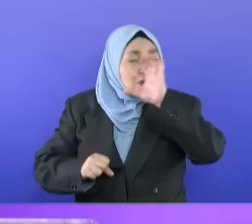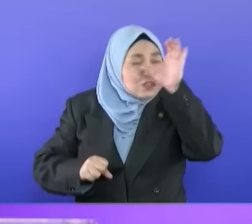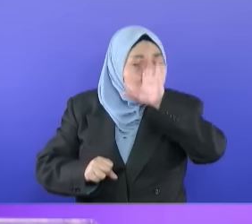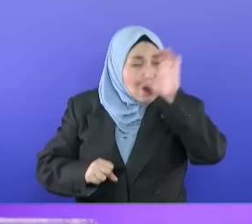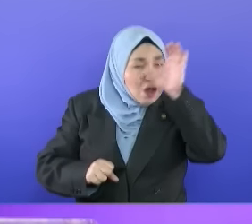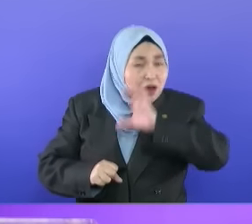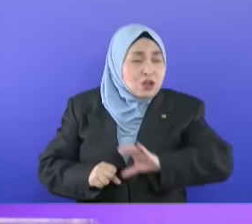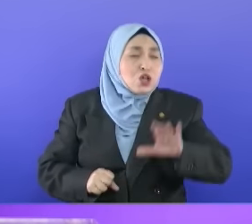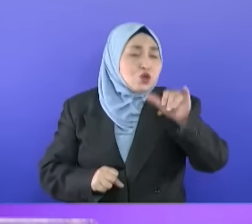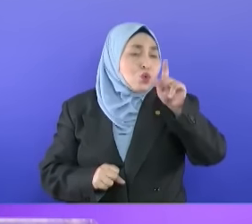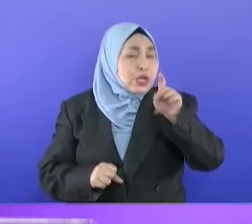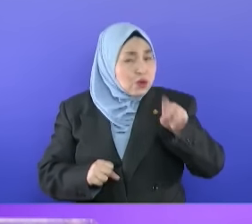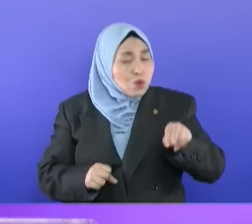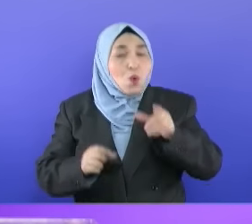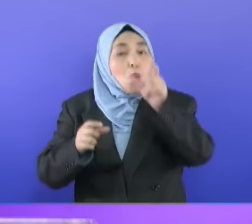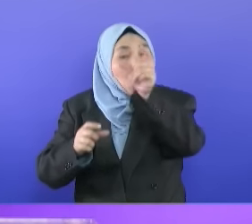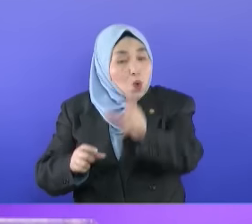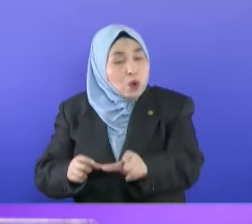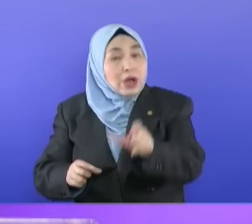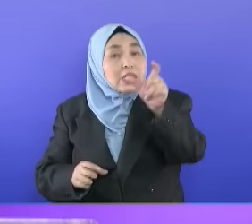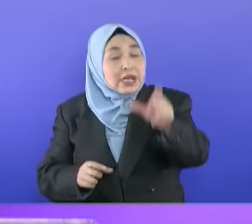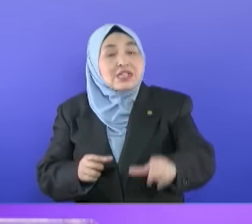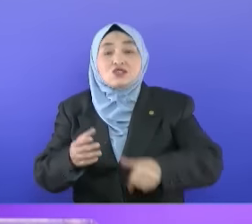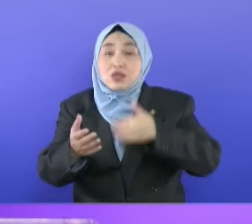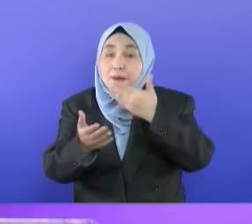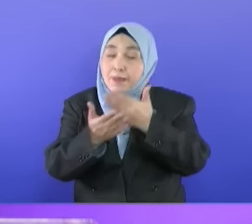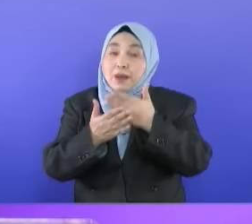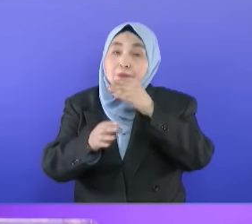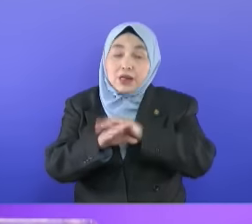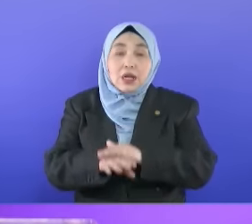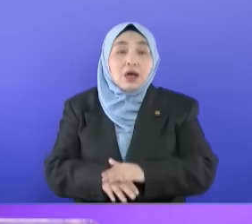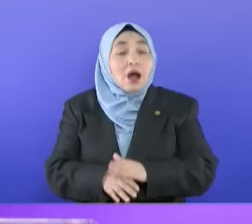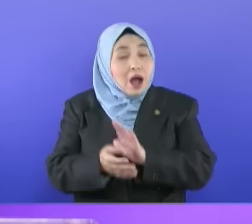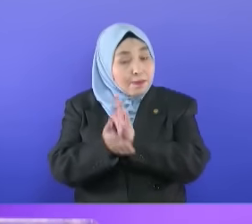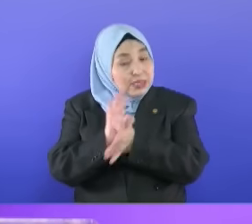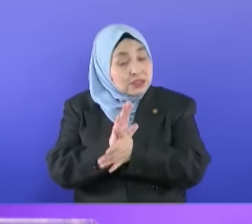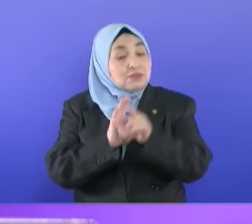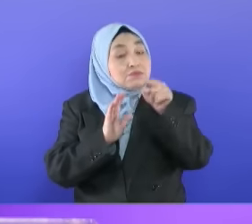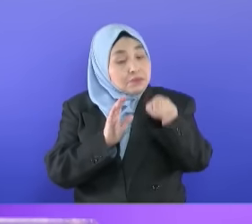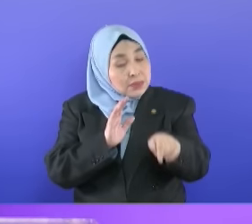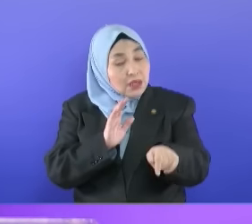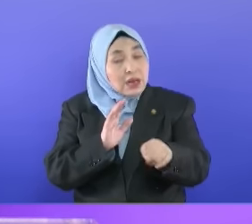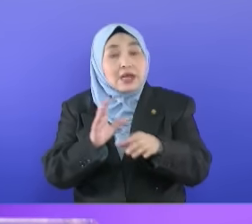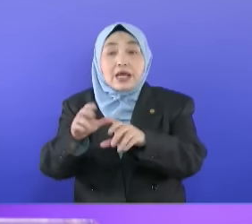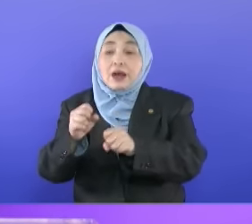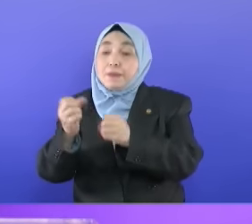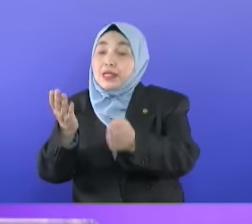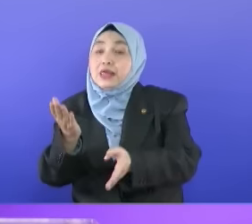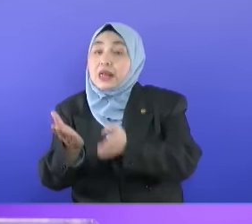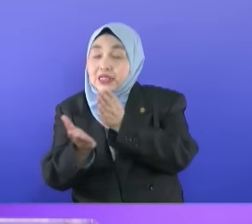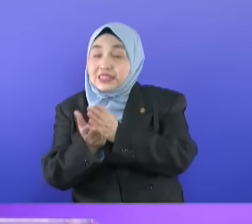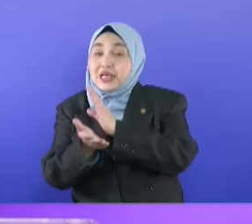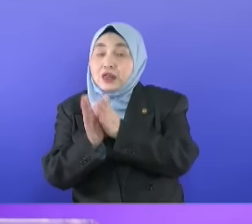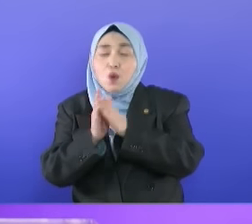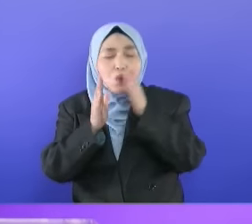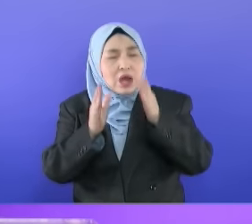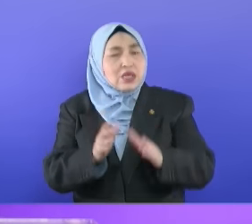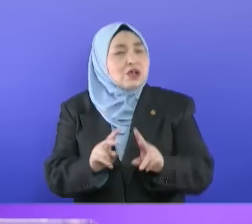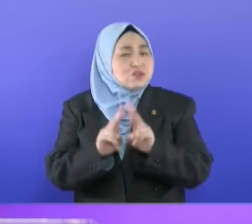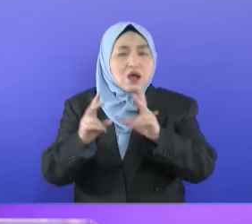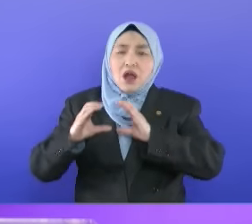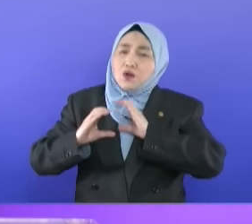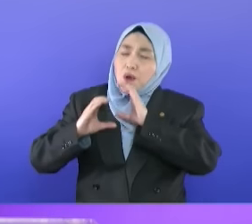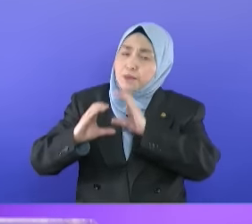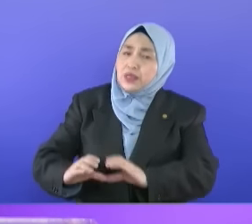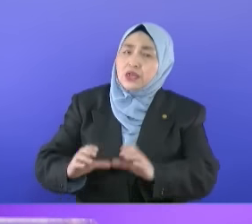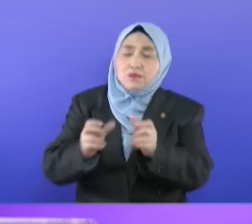orang begini akan sampai kepada Kun Fayakun maka dia akan dapat Hidayah dan dia akan jadi orang yang amat komited